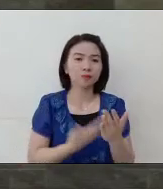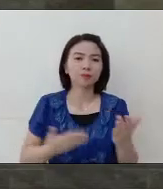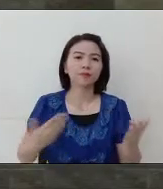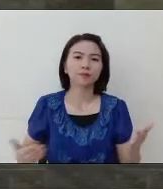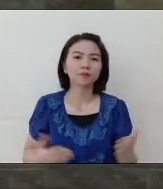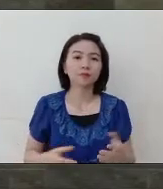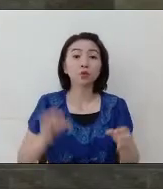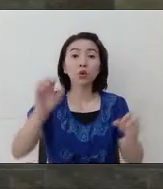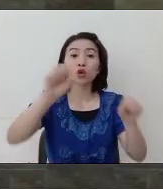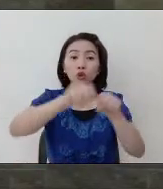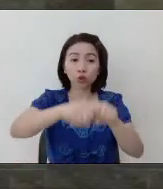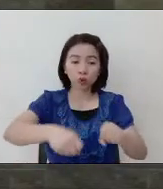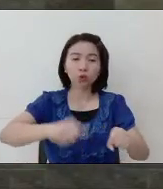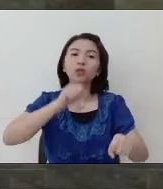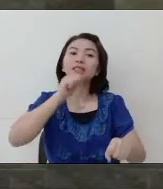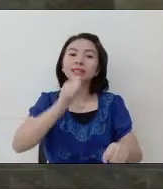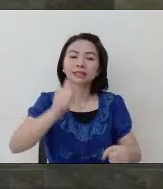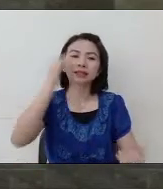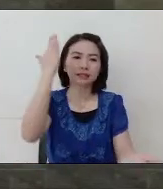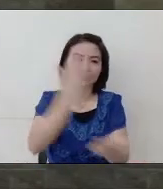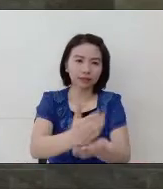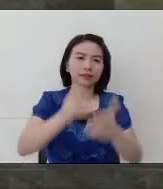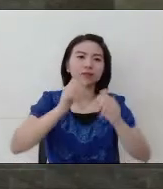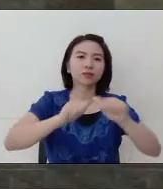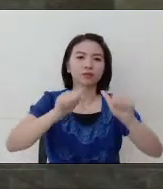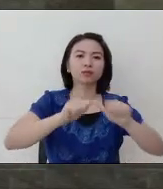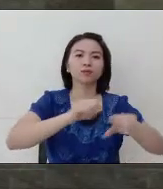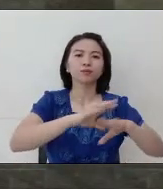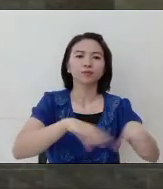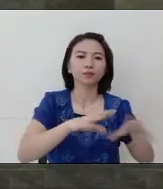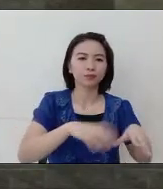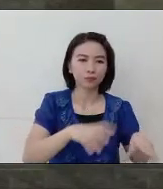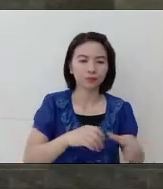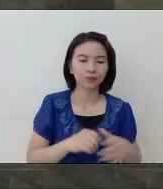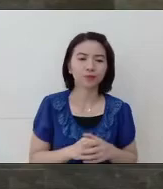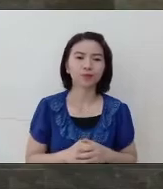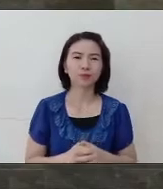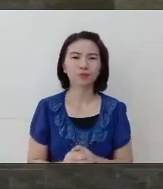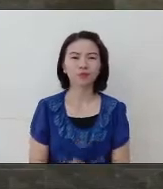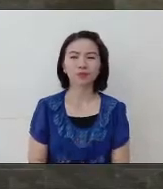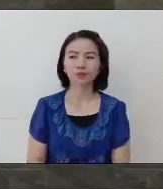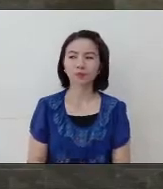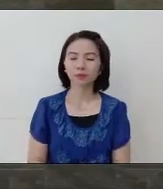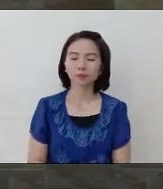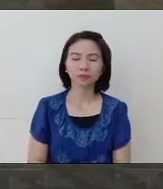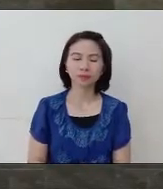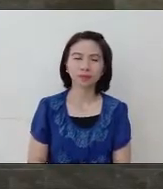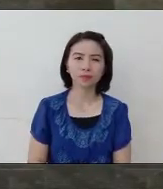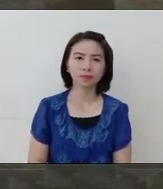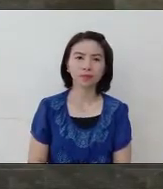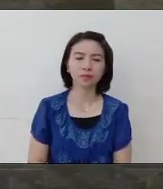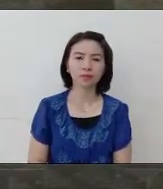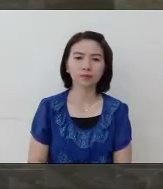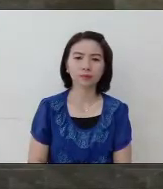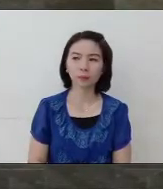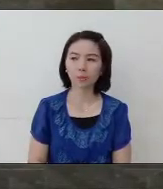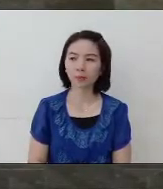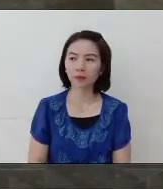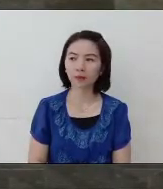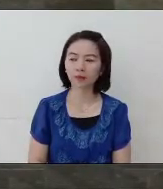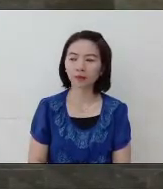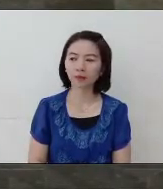trabaho. See that? Now, eto na ho ang pinakamagandang parte sa mensaheng